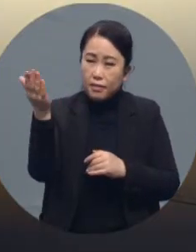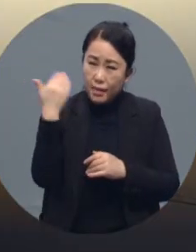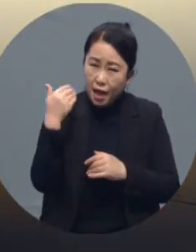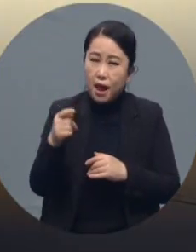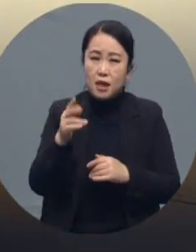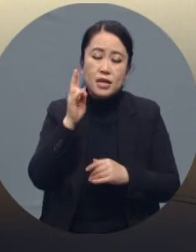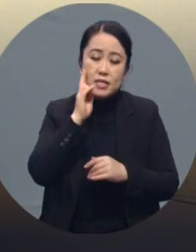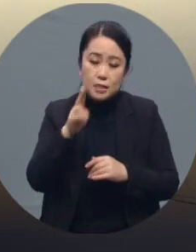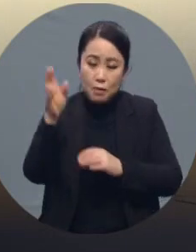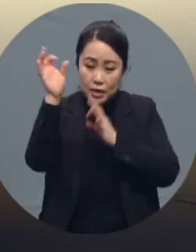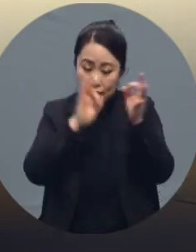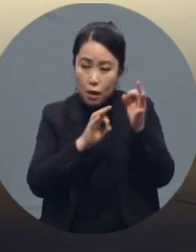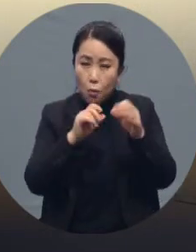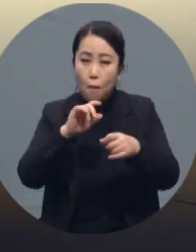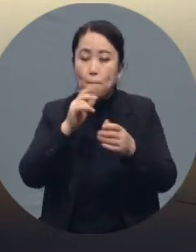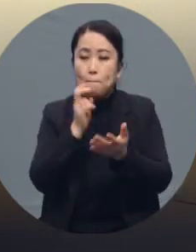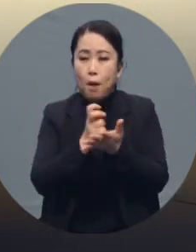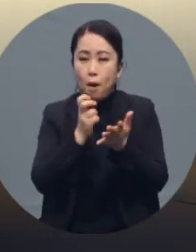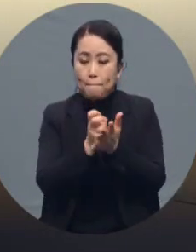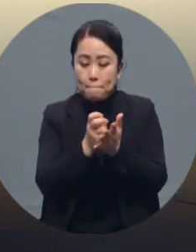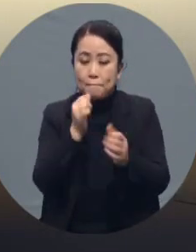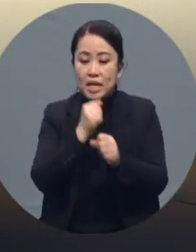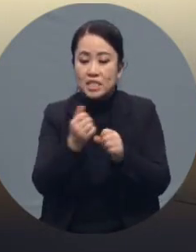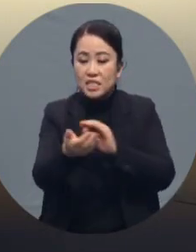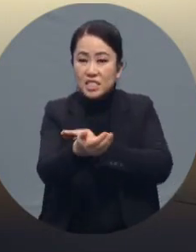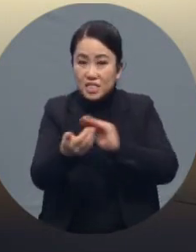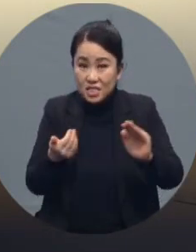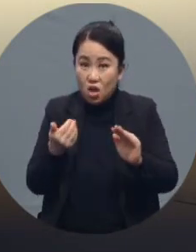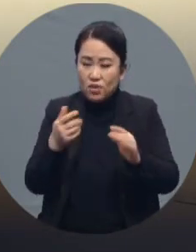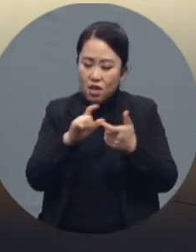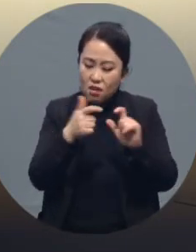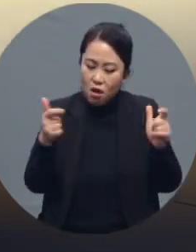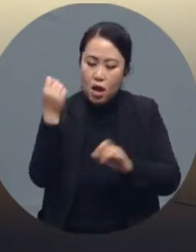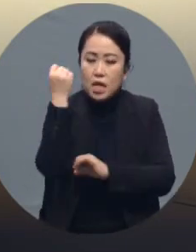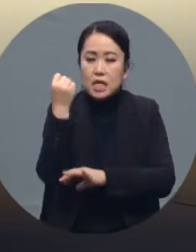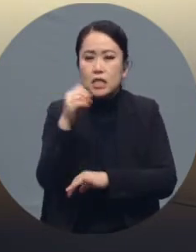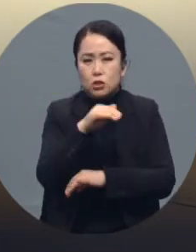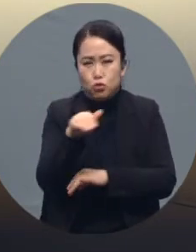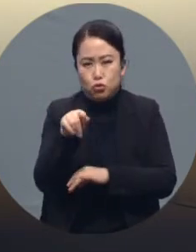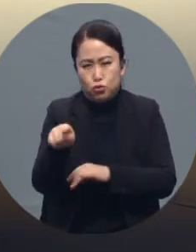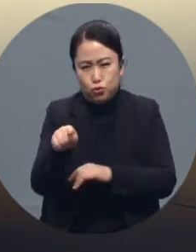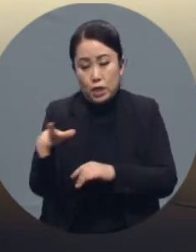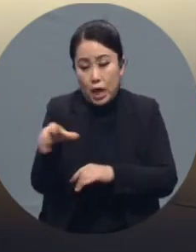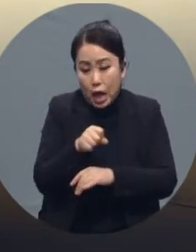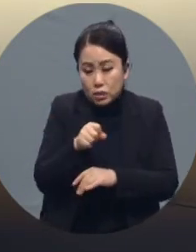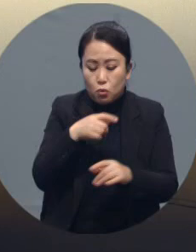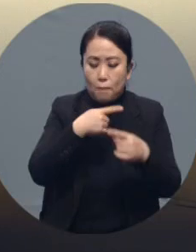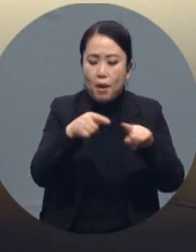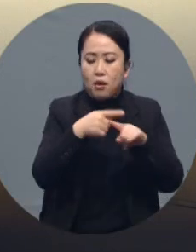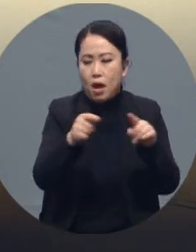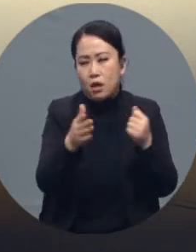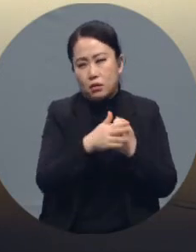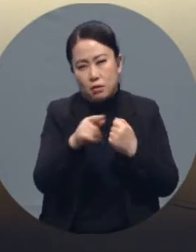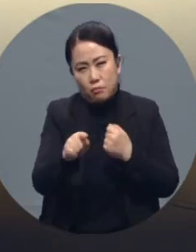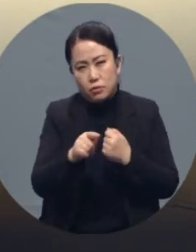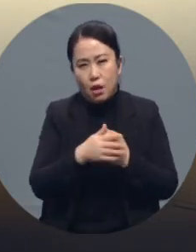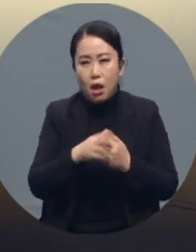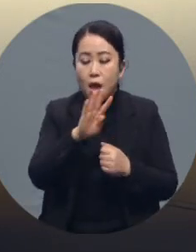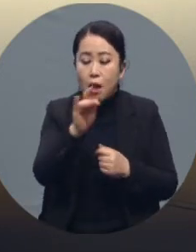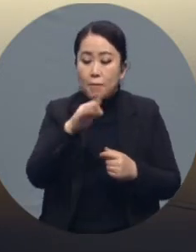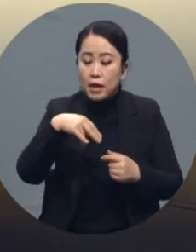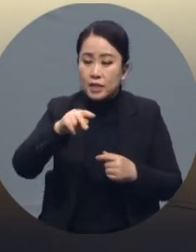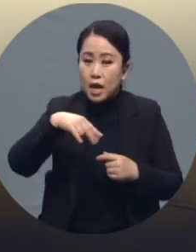반영되기 이전에 각종 기준으로 갖다가 적용해가지고 평가를 했기 때문에 그 점에서 사실